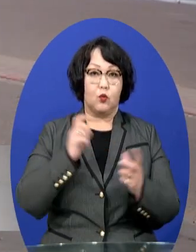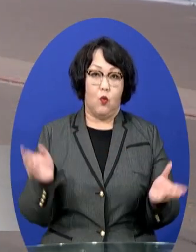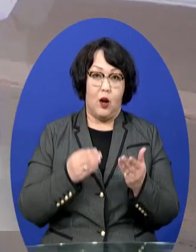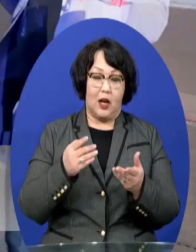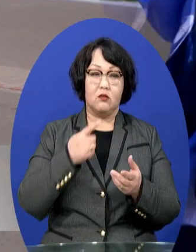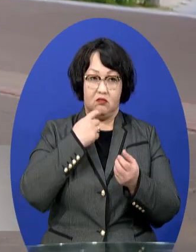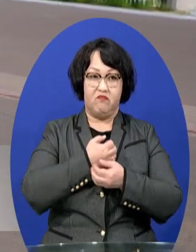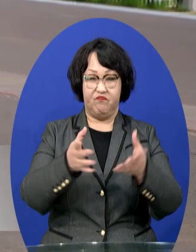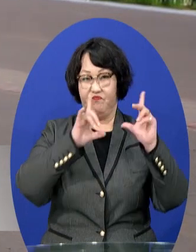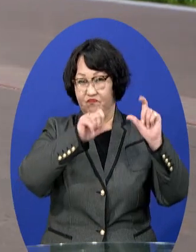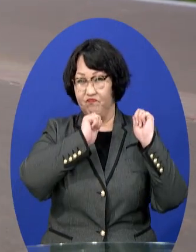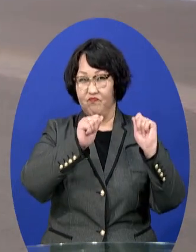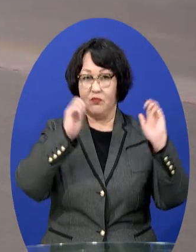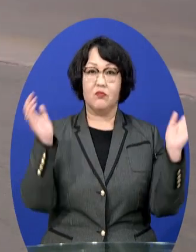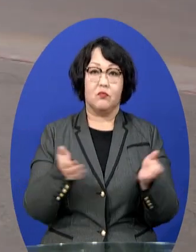ингэж ажиллаж байна.